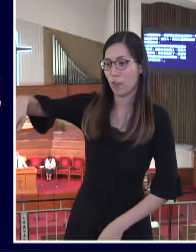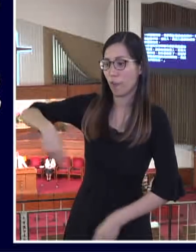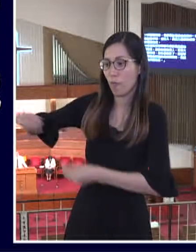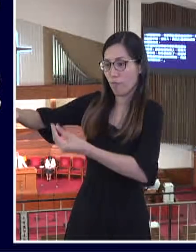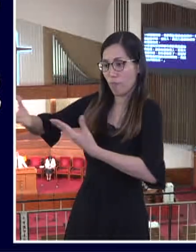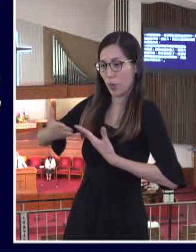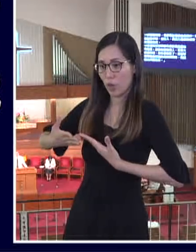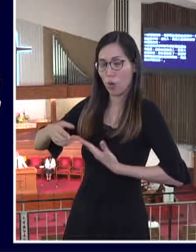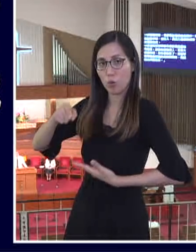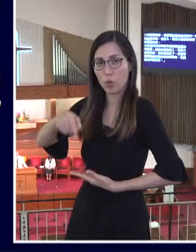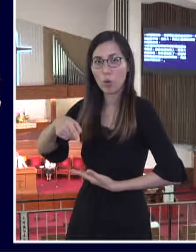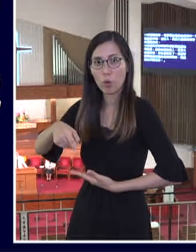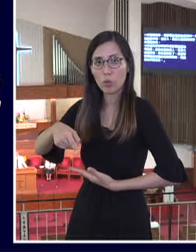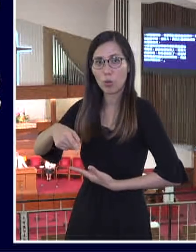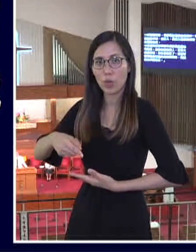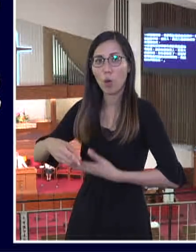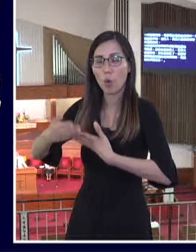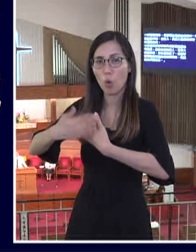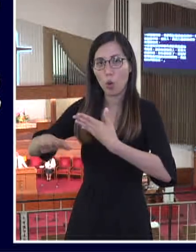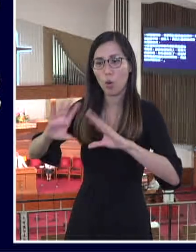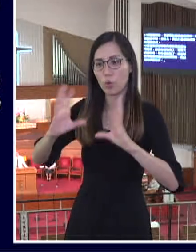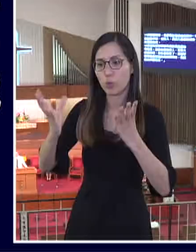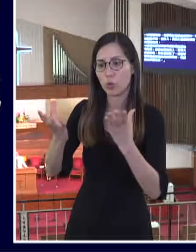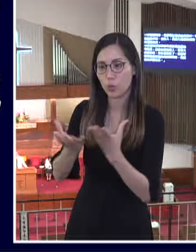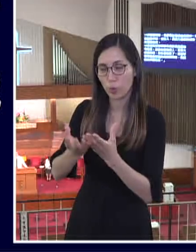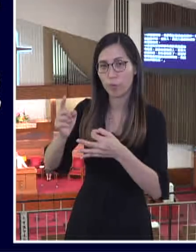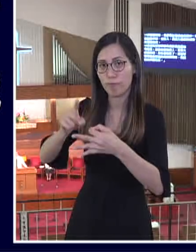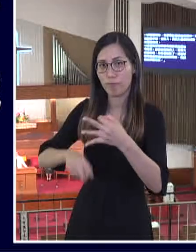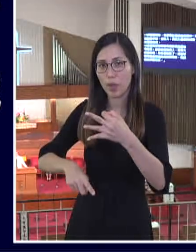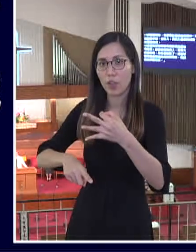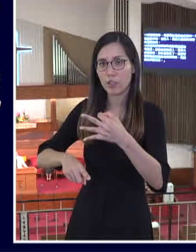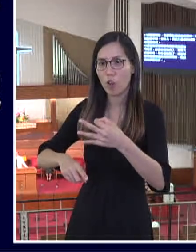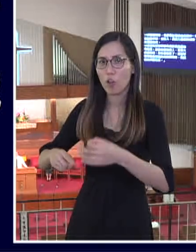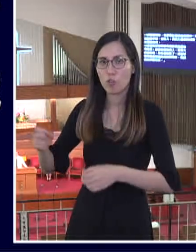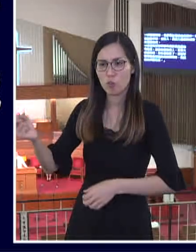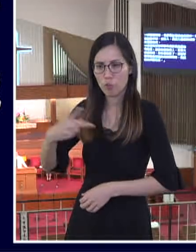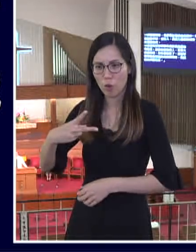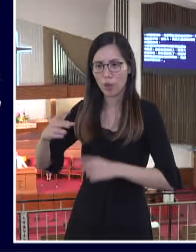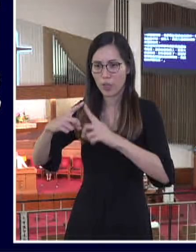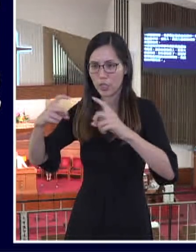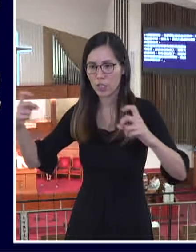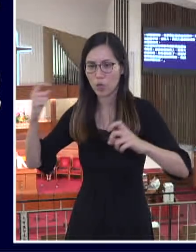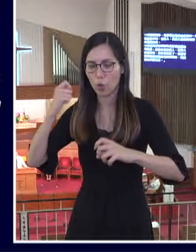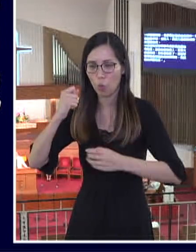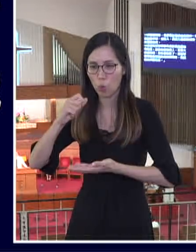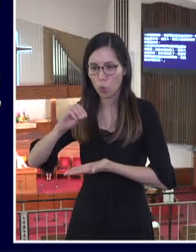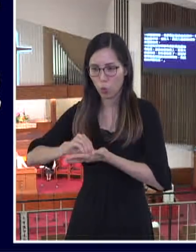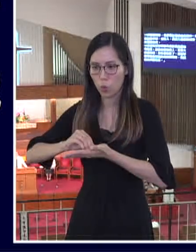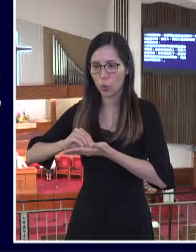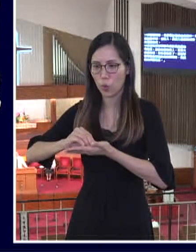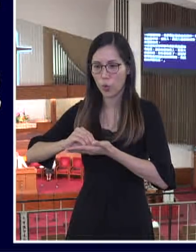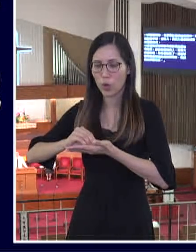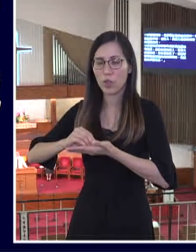人并宽大坚固的城，你也曾听见了。或者耶和华照他所应许的与